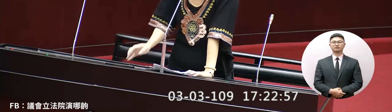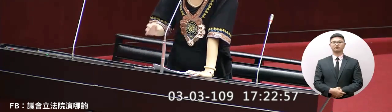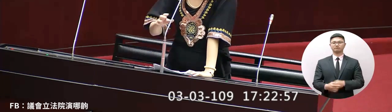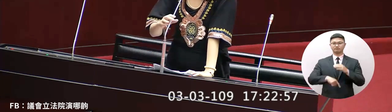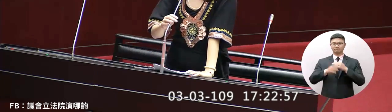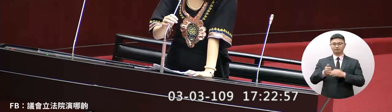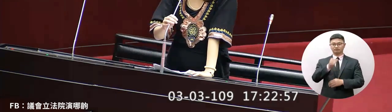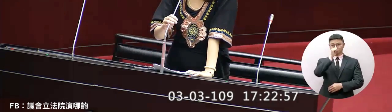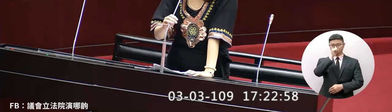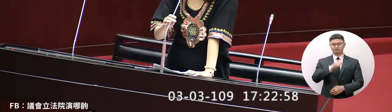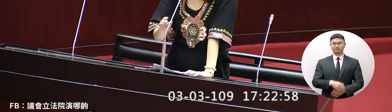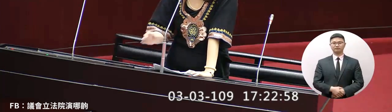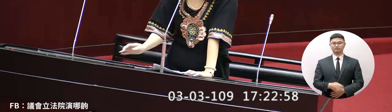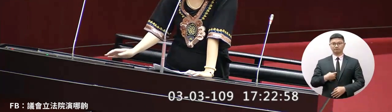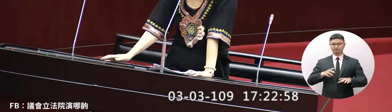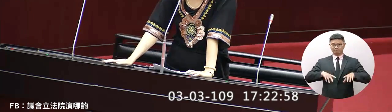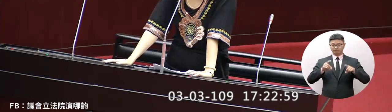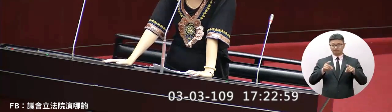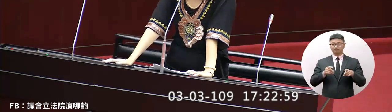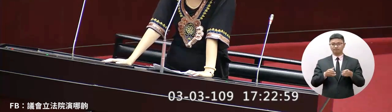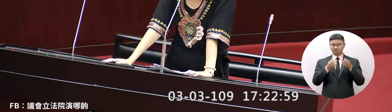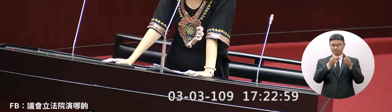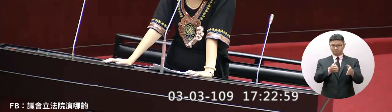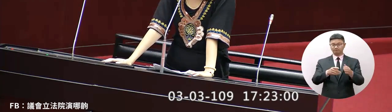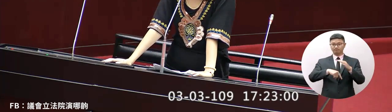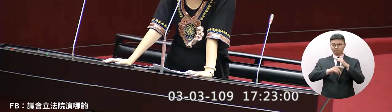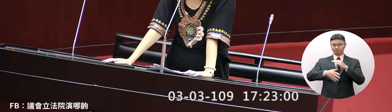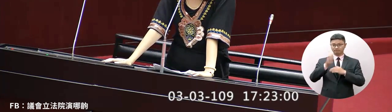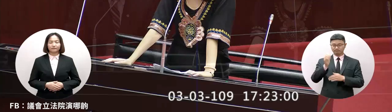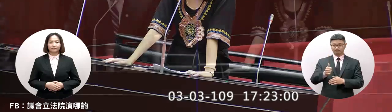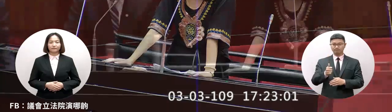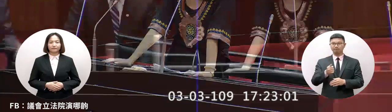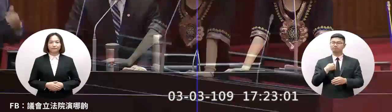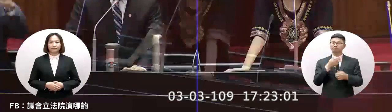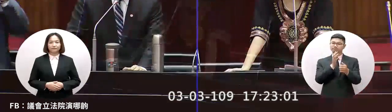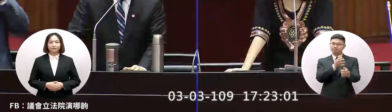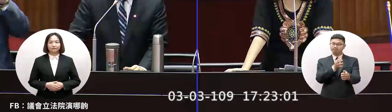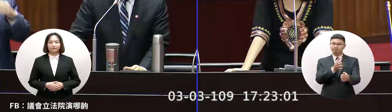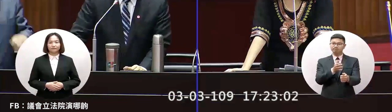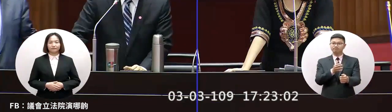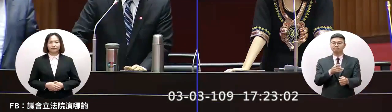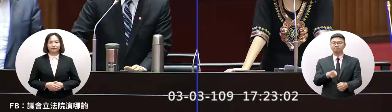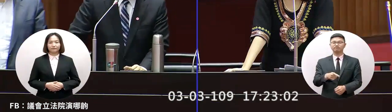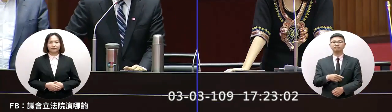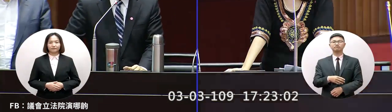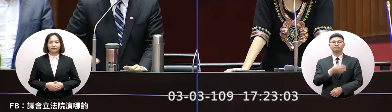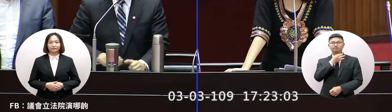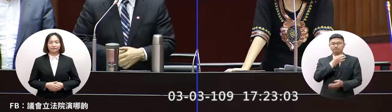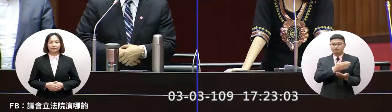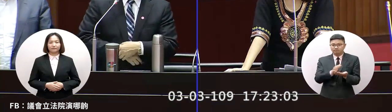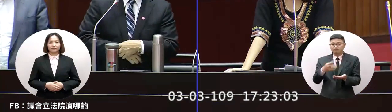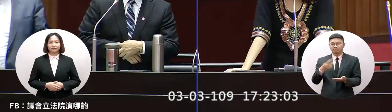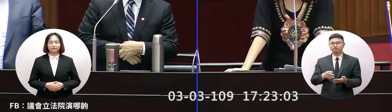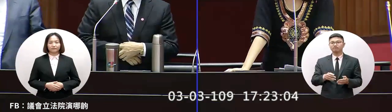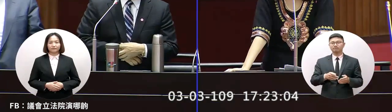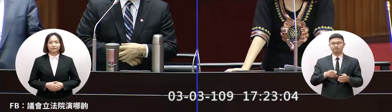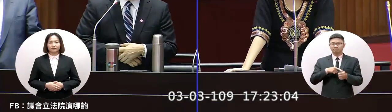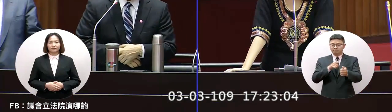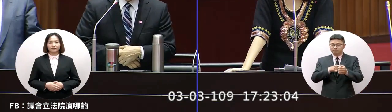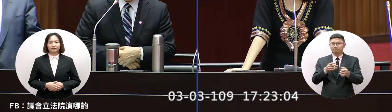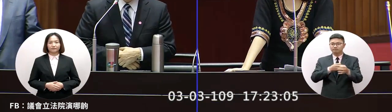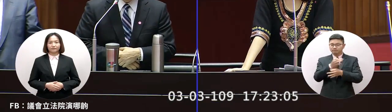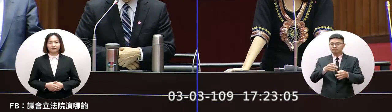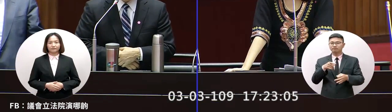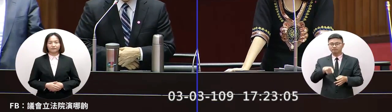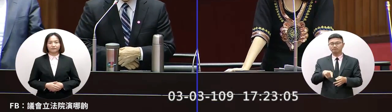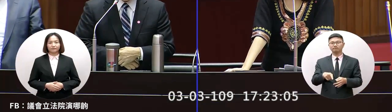院长好，首先我再跟院长这个请教有关于纾困跟振兴条例的预算之前，还是